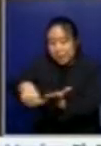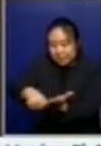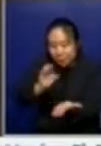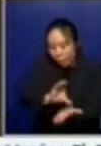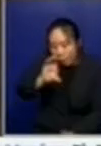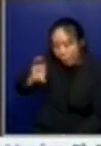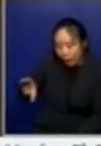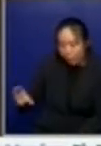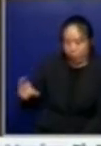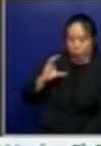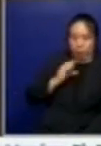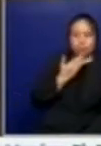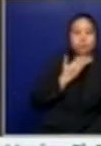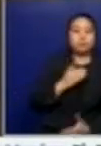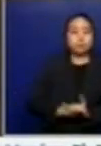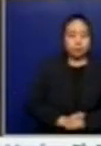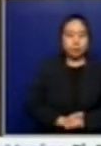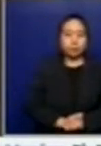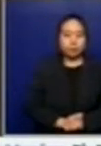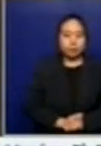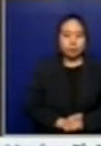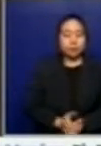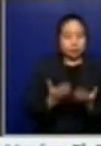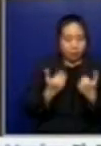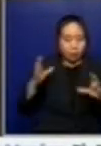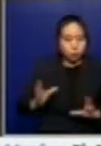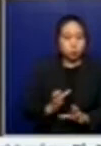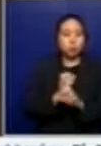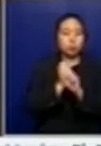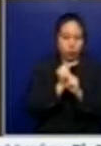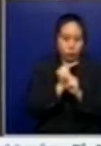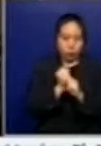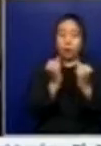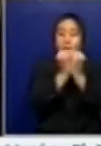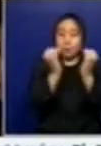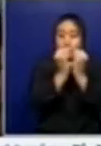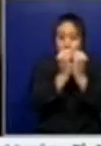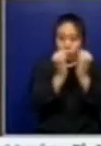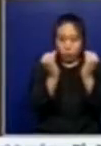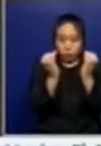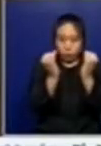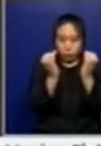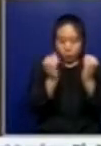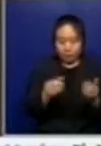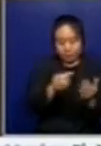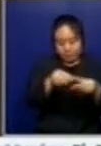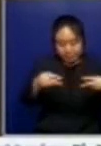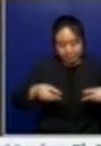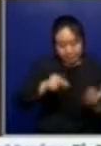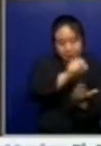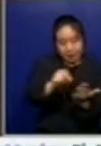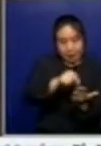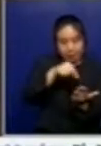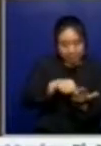ไปอุดปากไว้นะฮะสรุปแล้วรัฐธรรมนูญนะครับที่ร่างมาเนี่ยใช้บังคับม